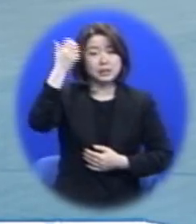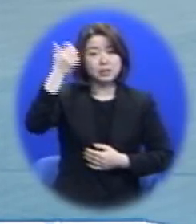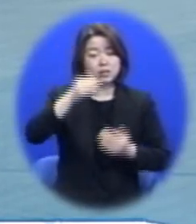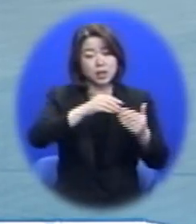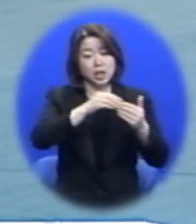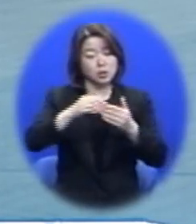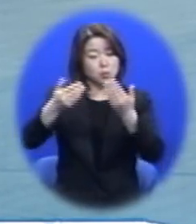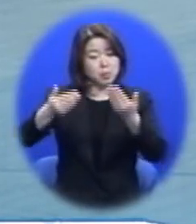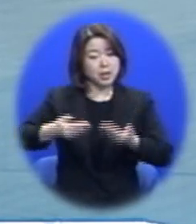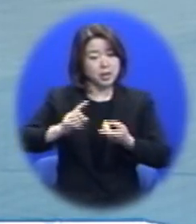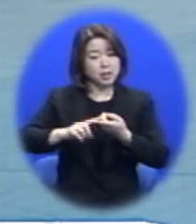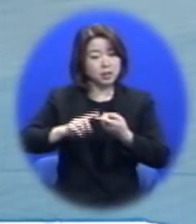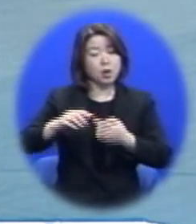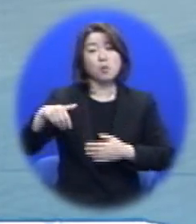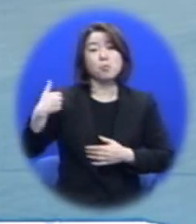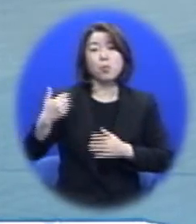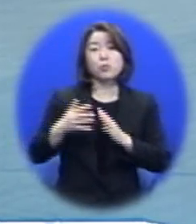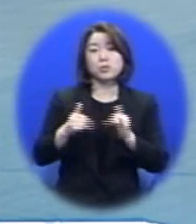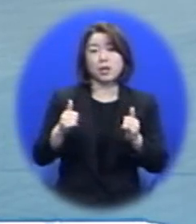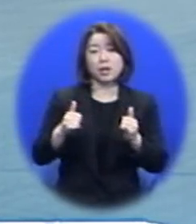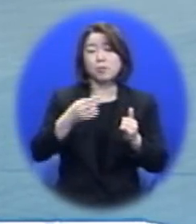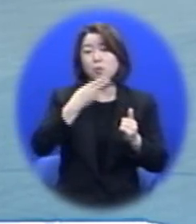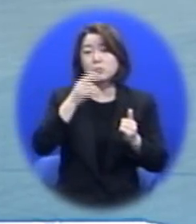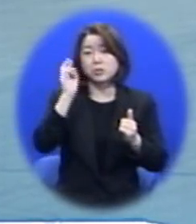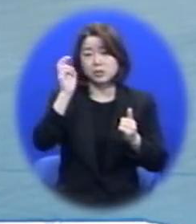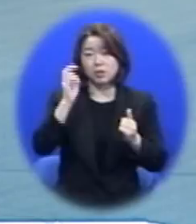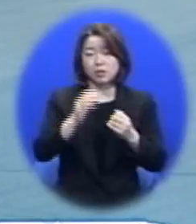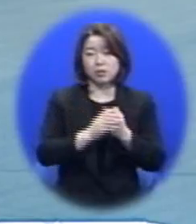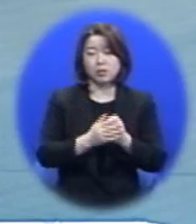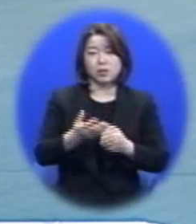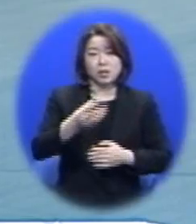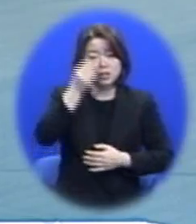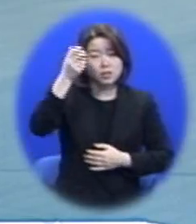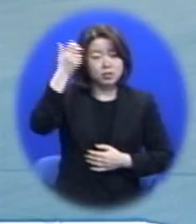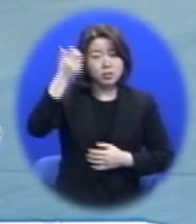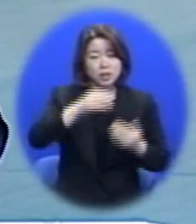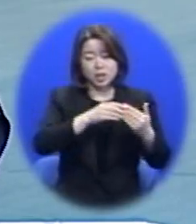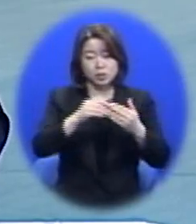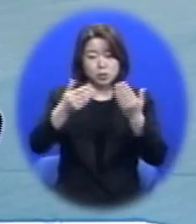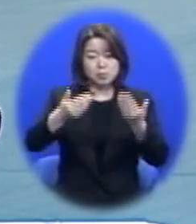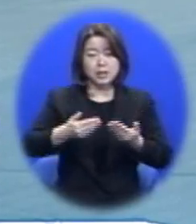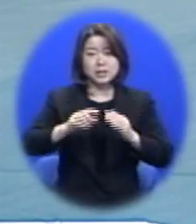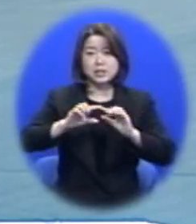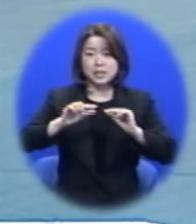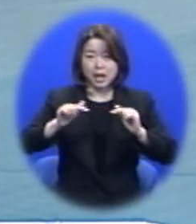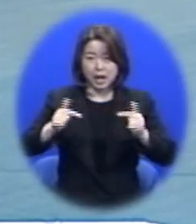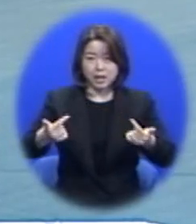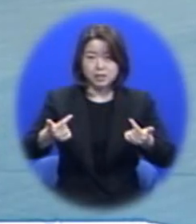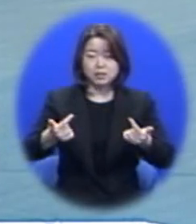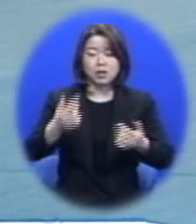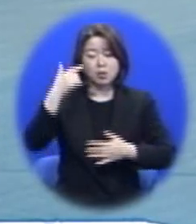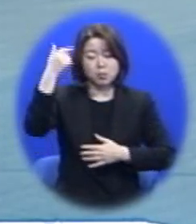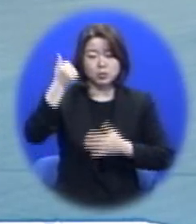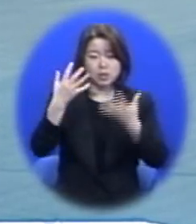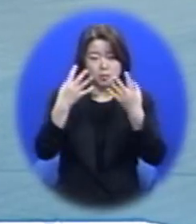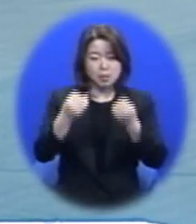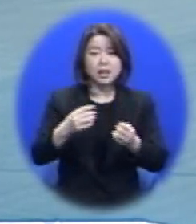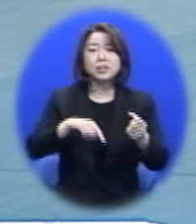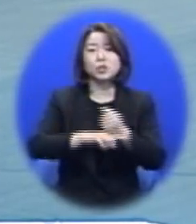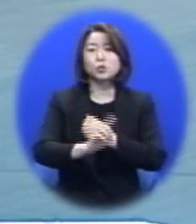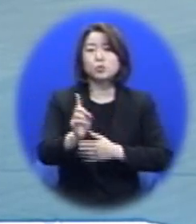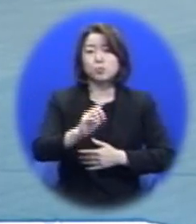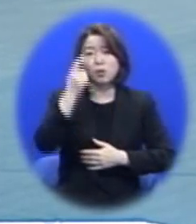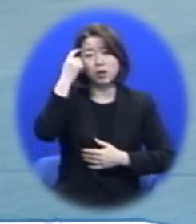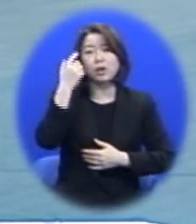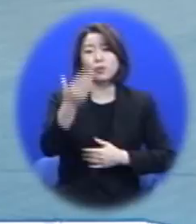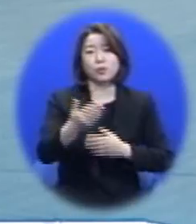분이 없을 텐데, 성령의 인도를 받지 않는 목사님도 많은 것 같은 건 왜 그런가요?